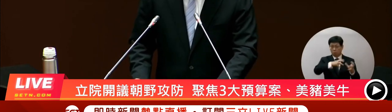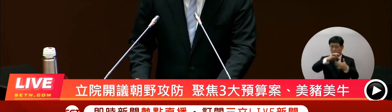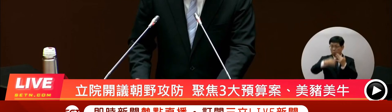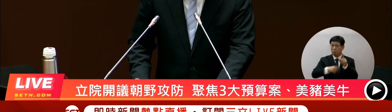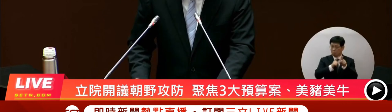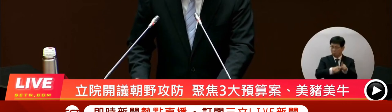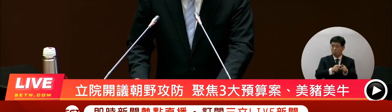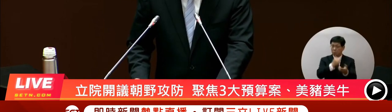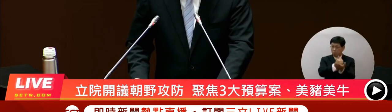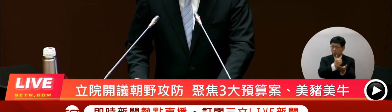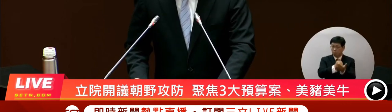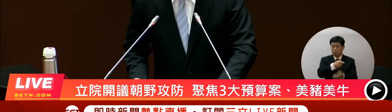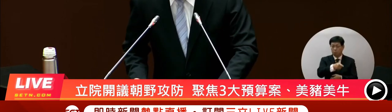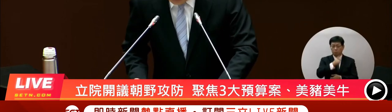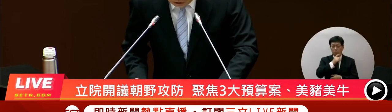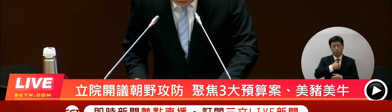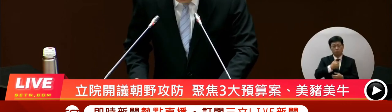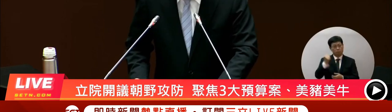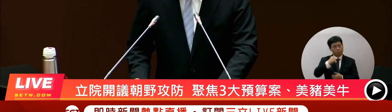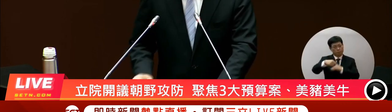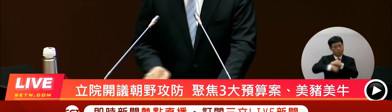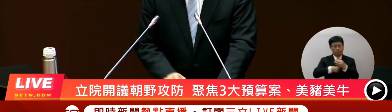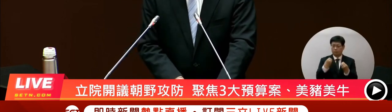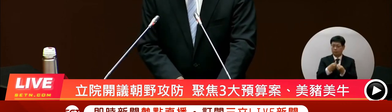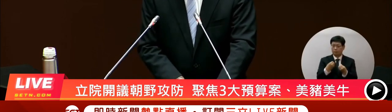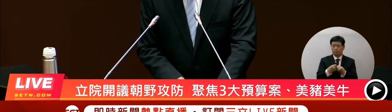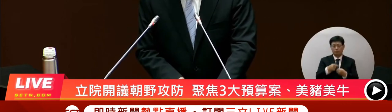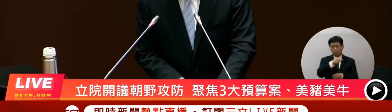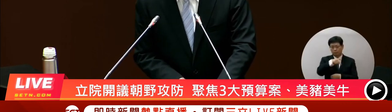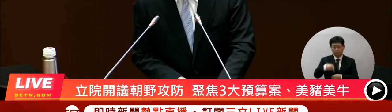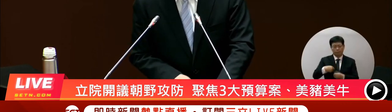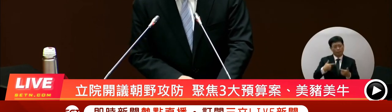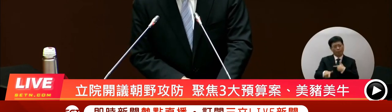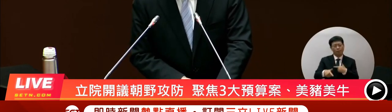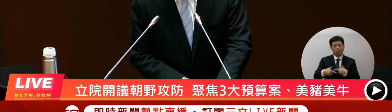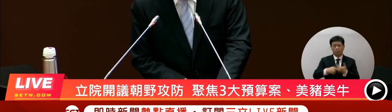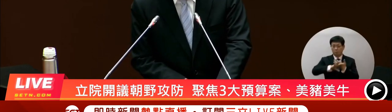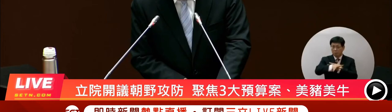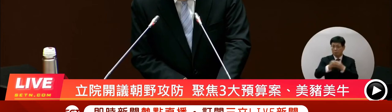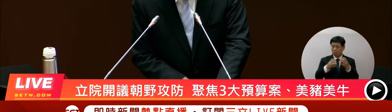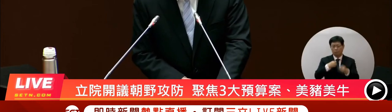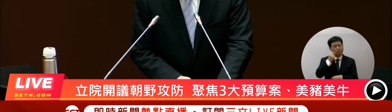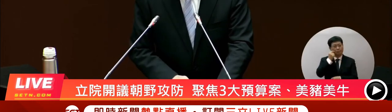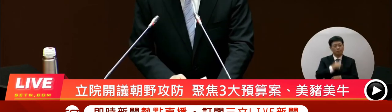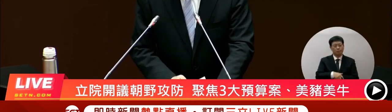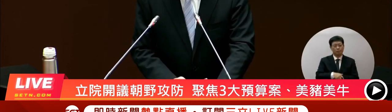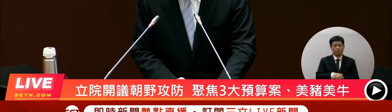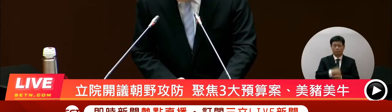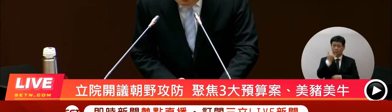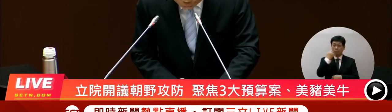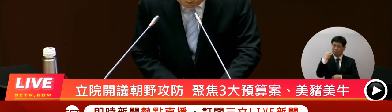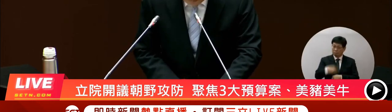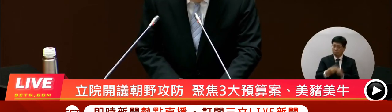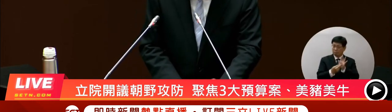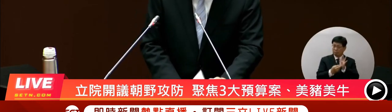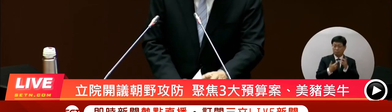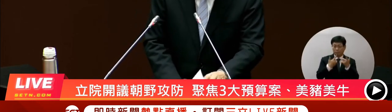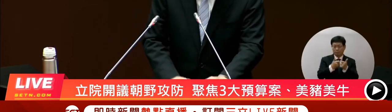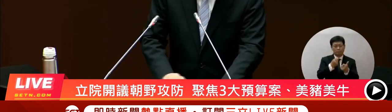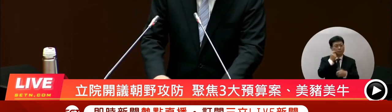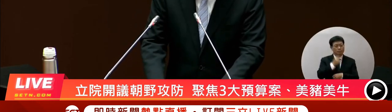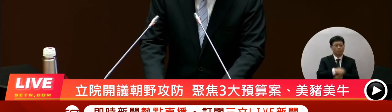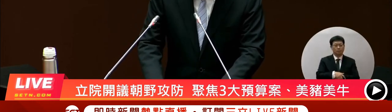准的猪肉进口，这样我们怎么跟人家谈判，我们怎么说得过去。因